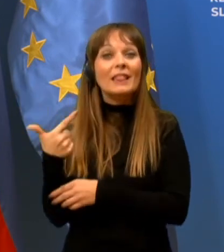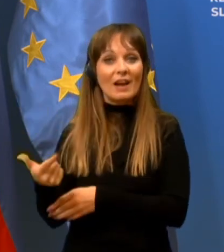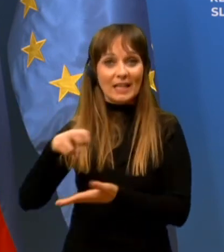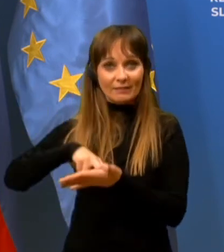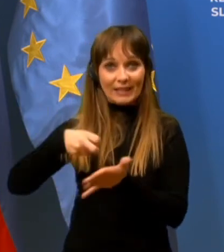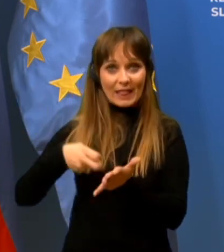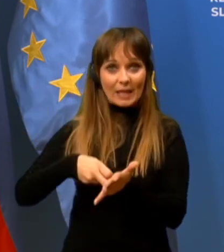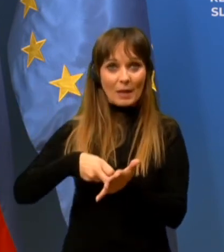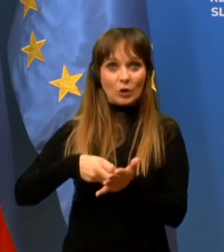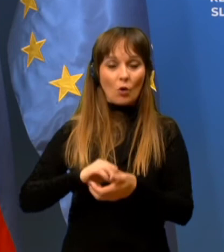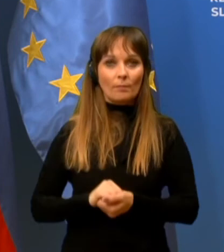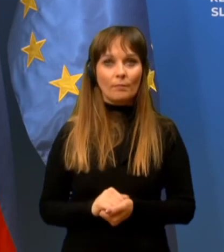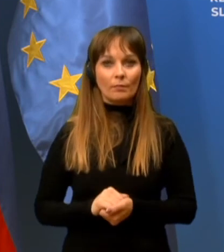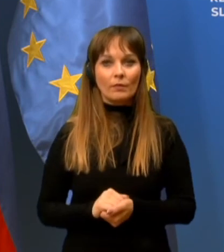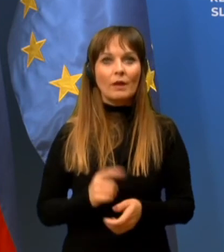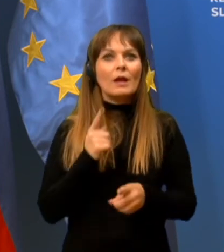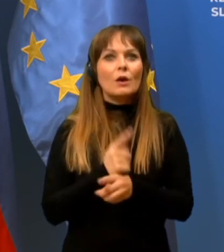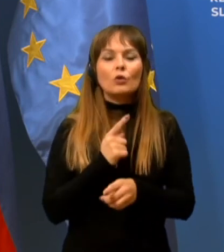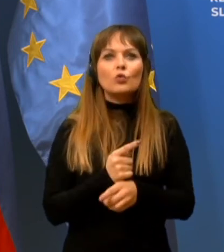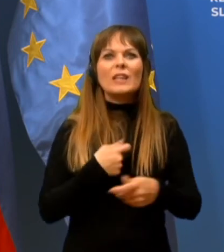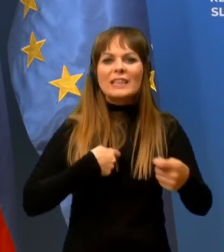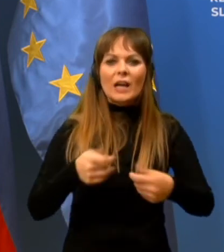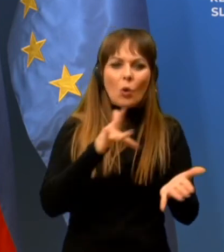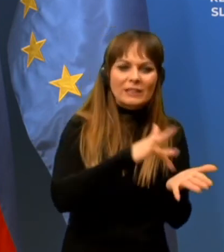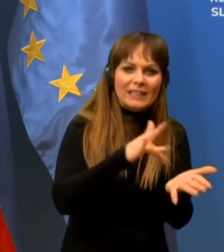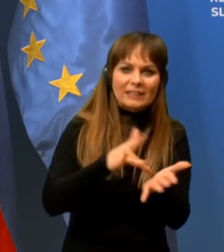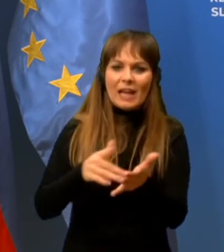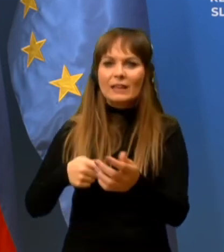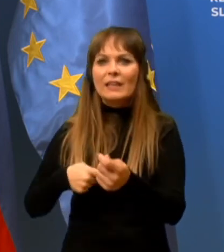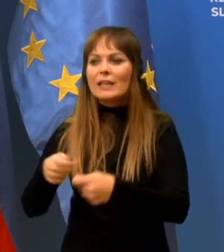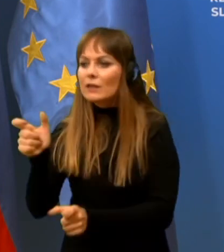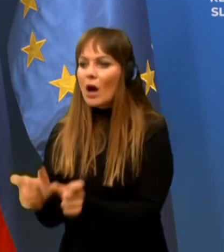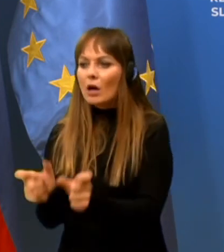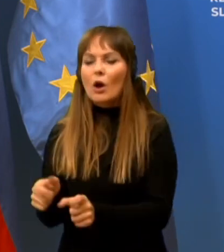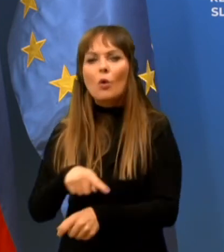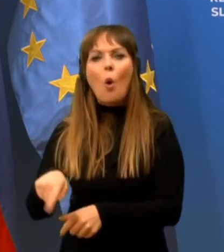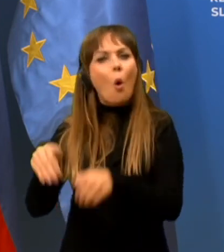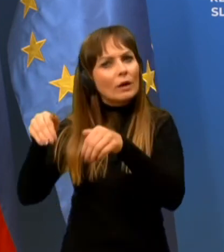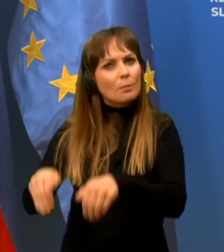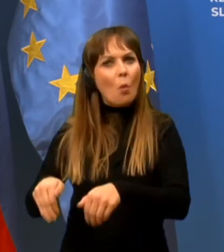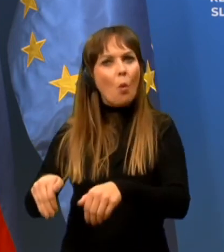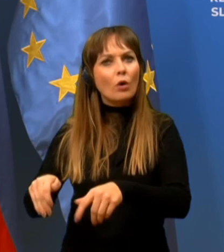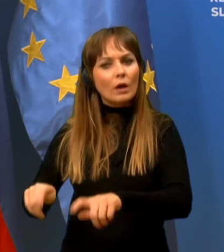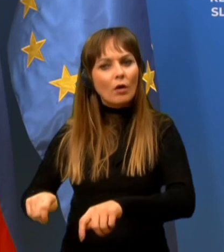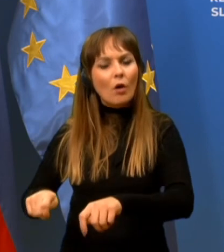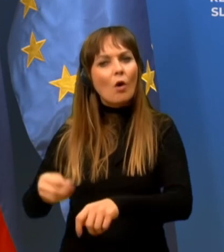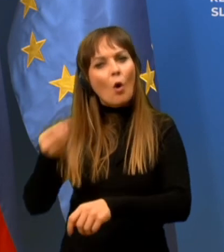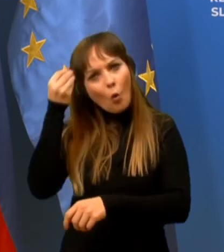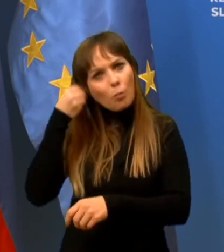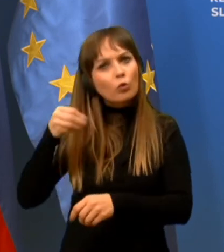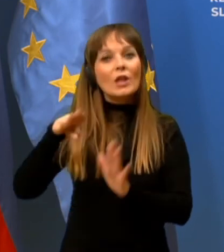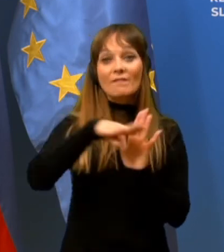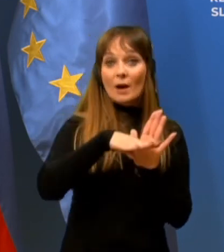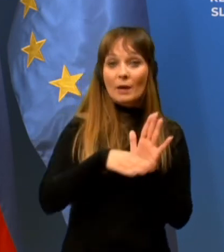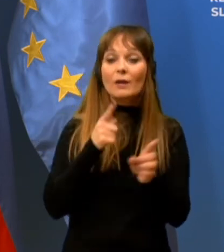metrov. Upravljavci trgovskih centrov in trgovci so dolžni zagotoviti upoštevanje pravil, ki